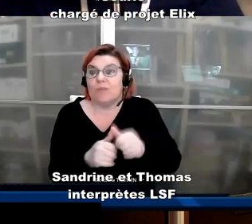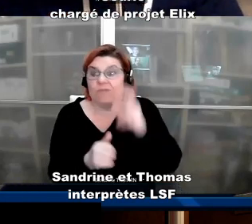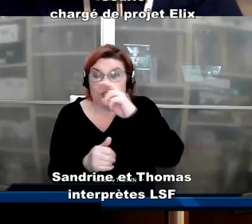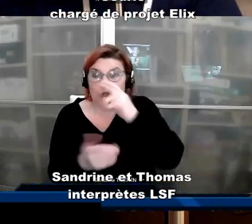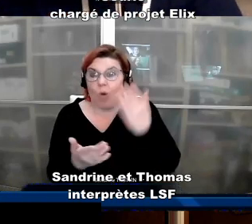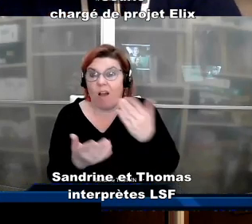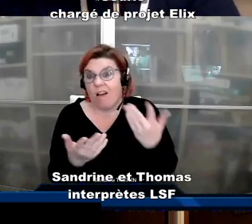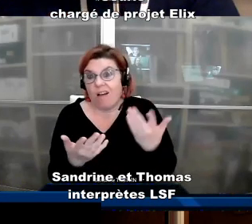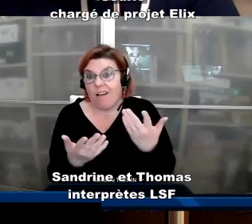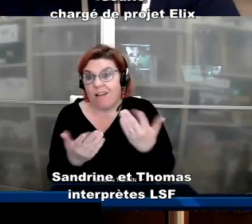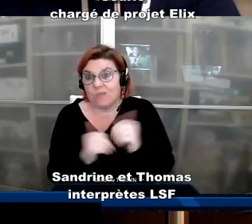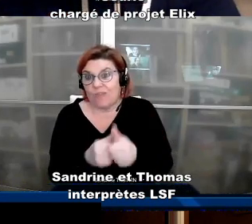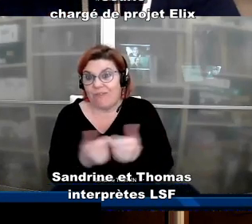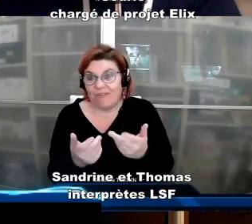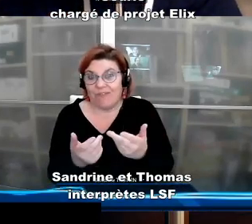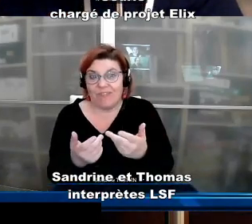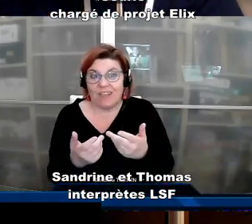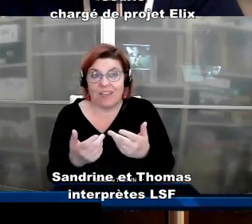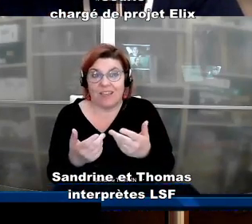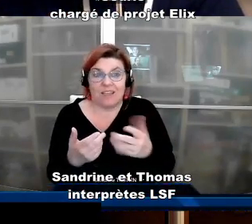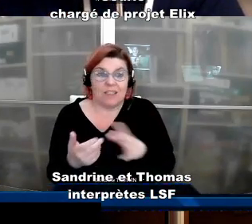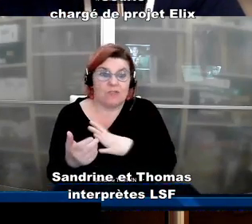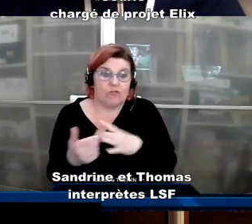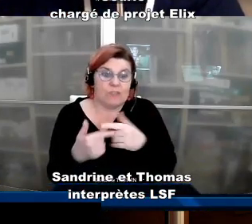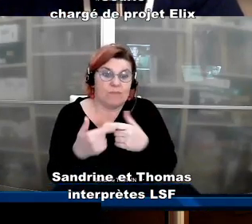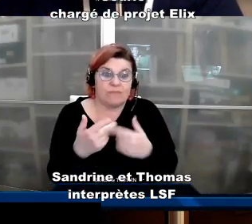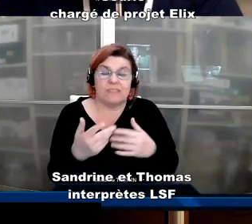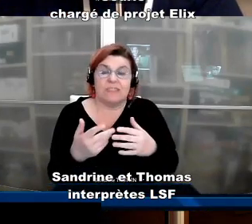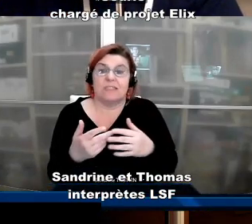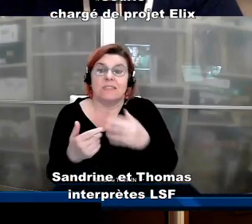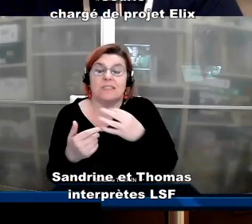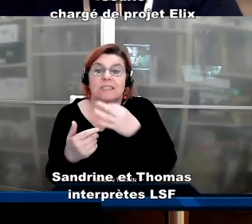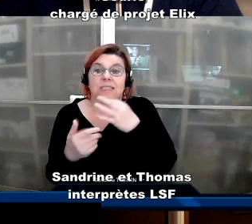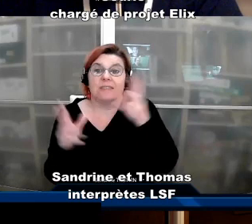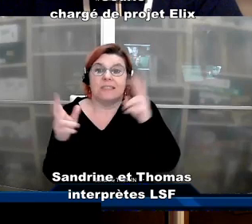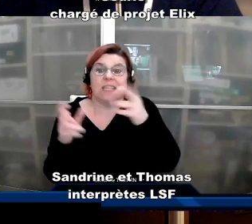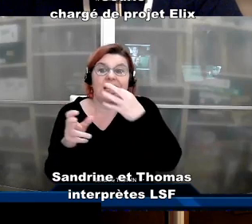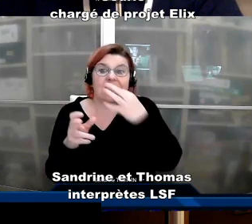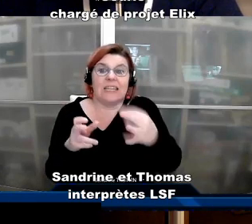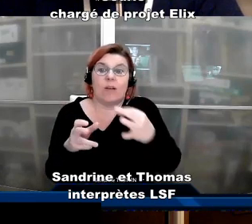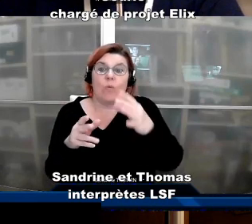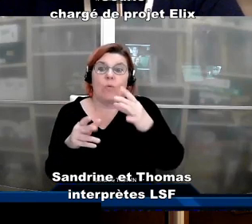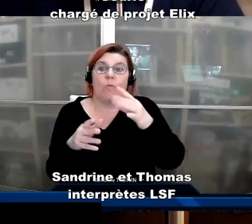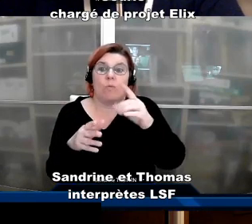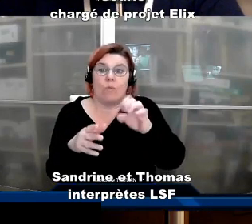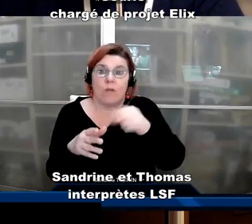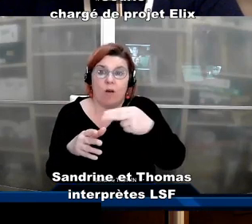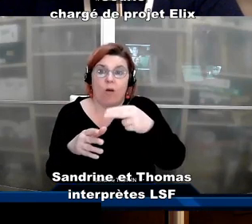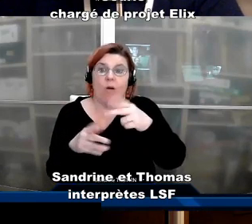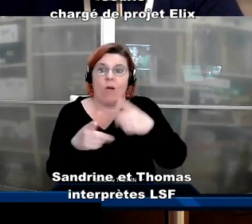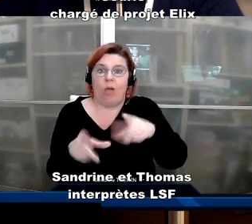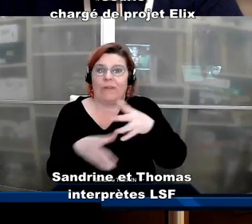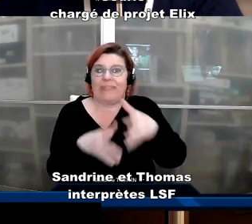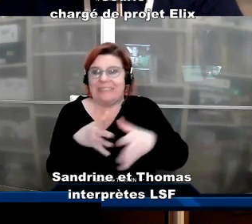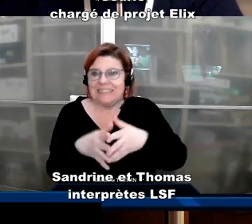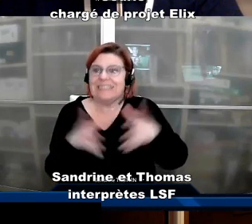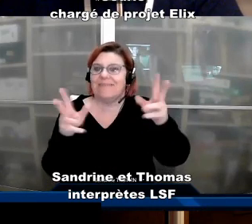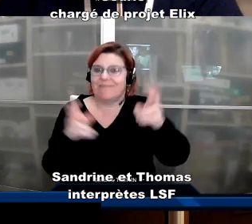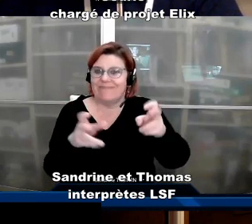sourde, il y a cet écran qui est très très bien, sinon dites-le en langue des signes, en plus il y a plein d'extensions pour cibler à peu près ce que vous...